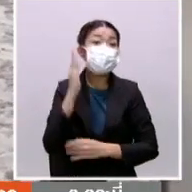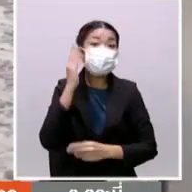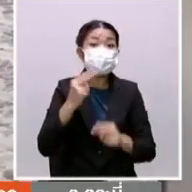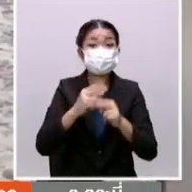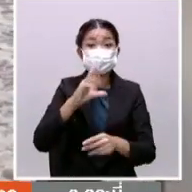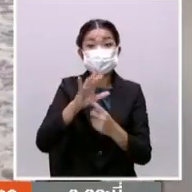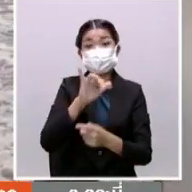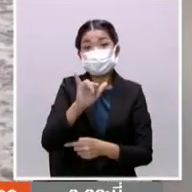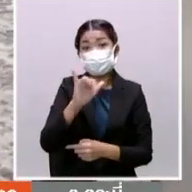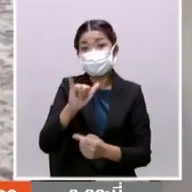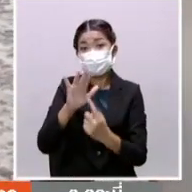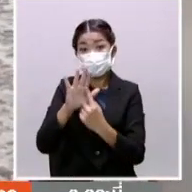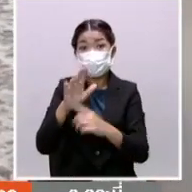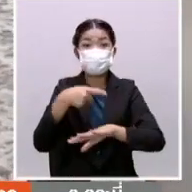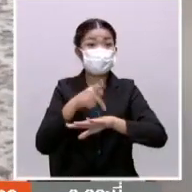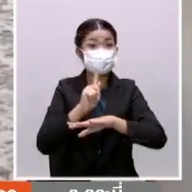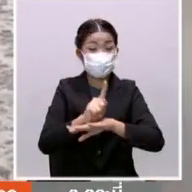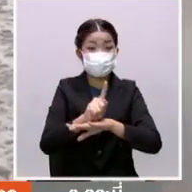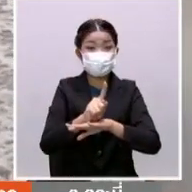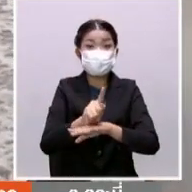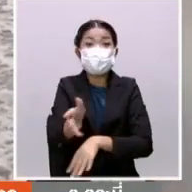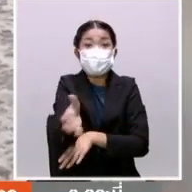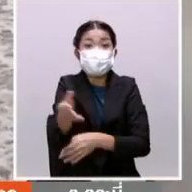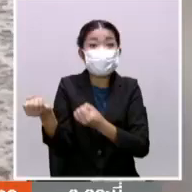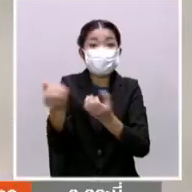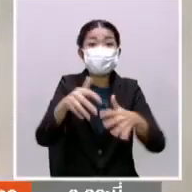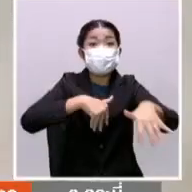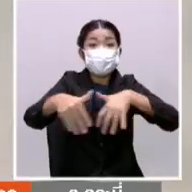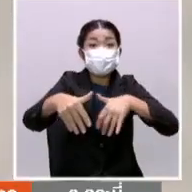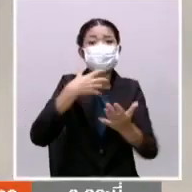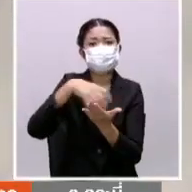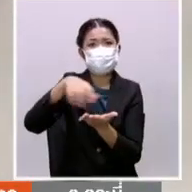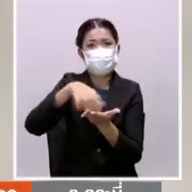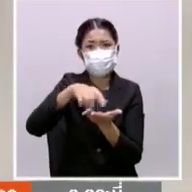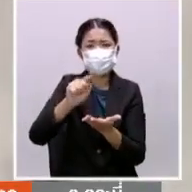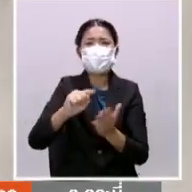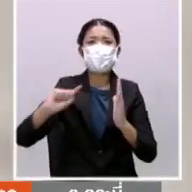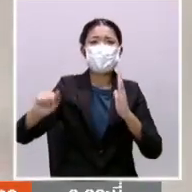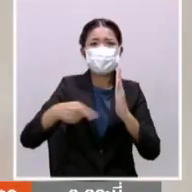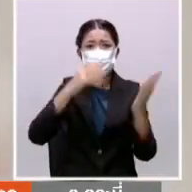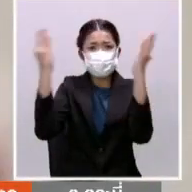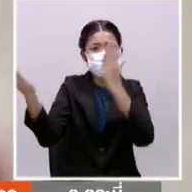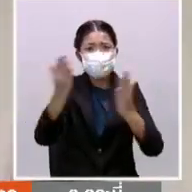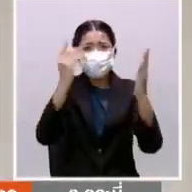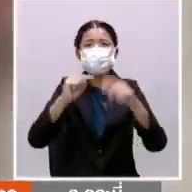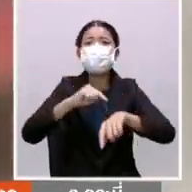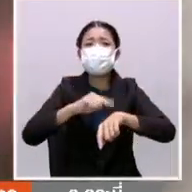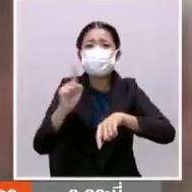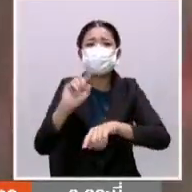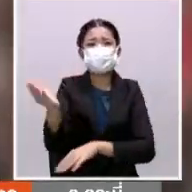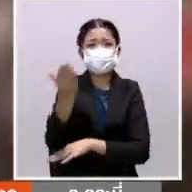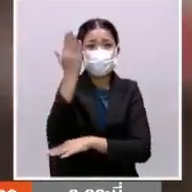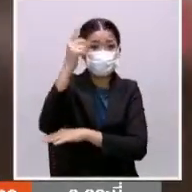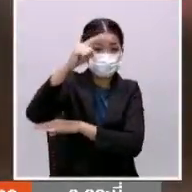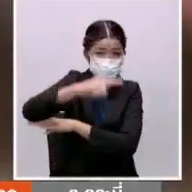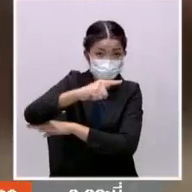าไรยาศาสตร์เป็นประธานประมงพื้นบ้านก็เล่าให้ฟังนะครับว่าเริ่มมีคลื่นลมแรงมาตั้งแต่ช่วงเช้าแล้วแล้วก็ในช่ว